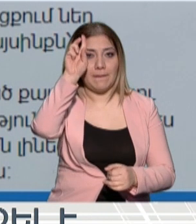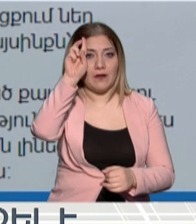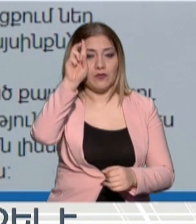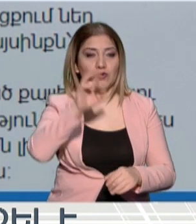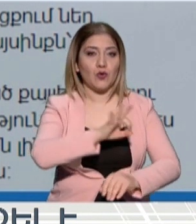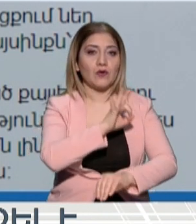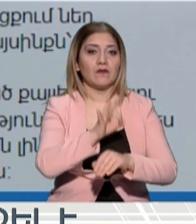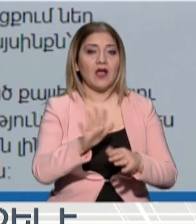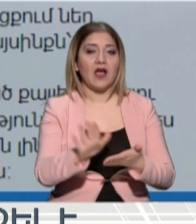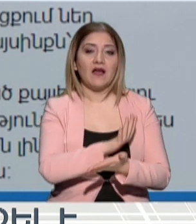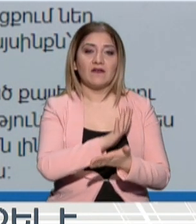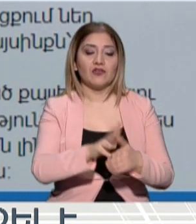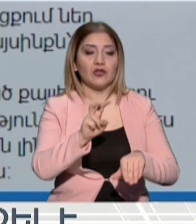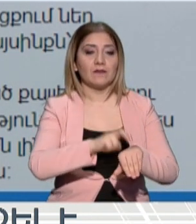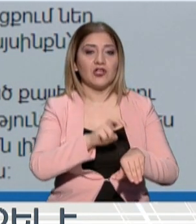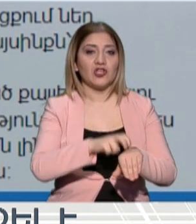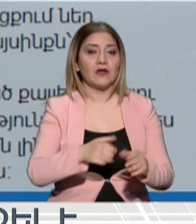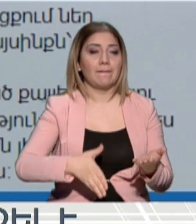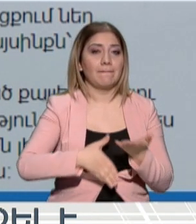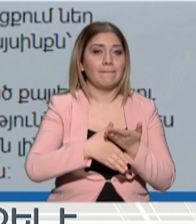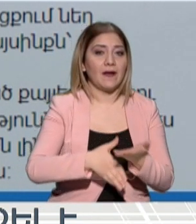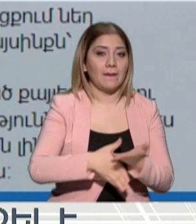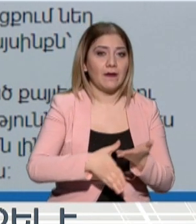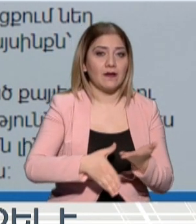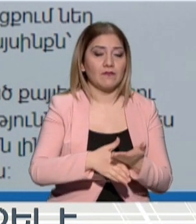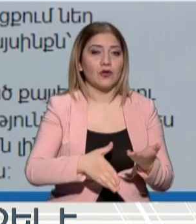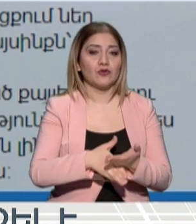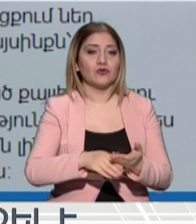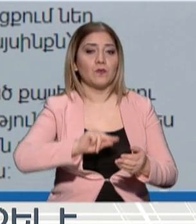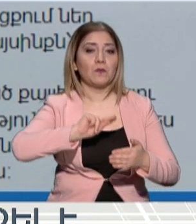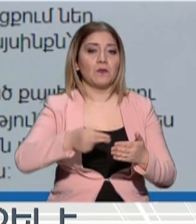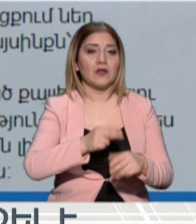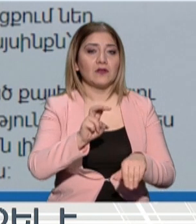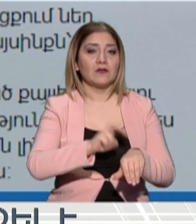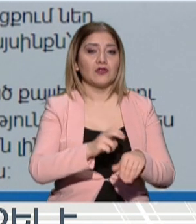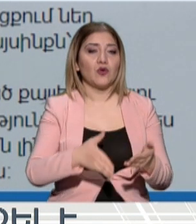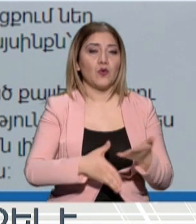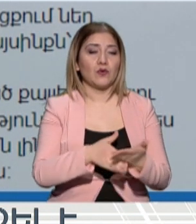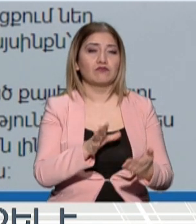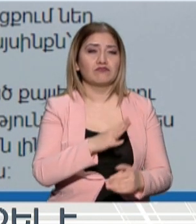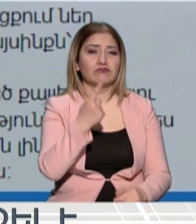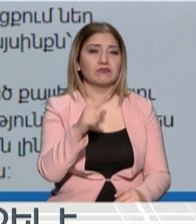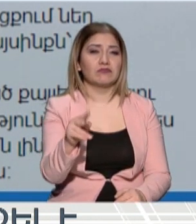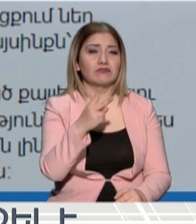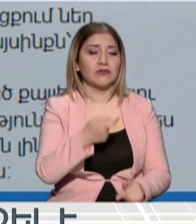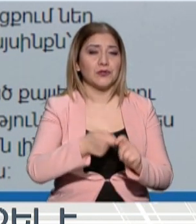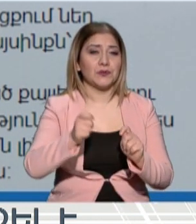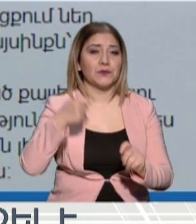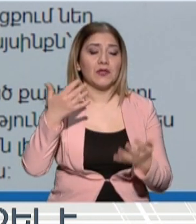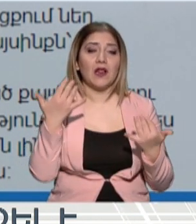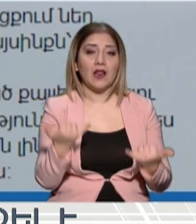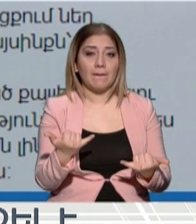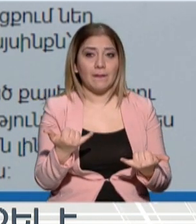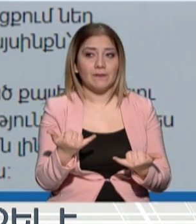կողմից երաշխավորված անվճար բժշկական սպասարկման և օգնության ուղեգրով բուժօգնության կազմակերպումը տևում էր շաբաթներ, ապա ներկայում